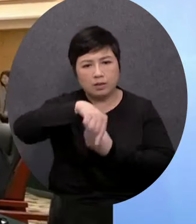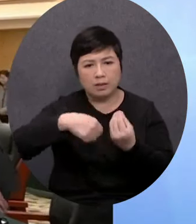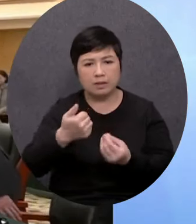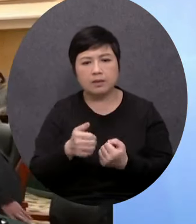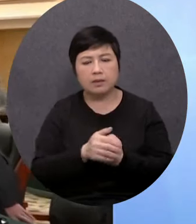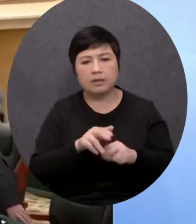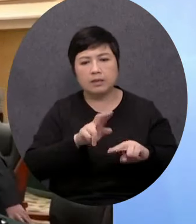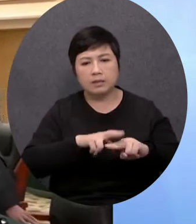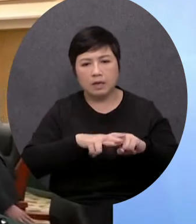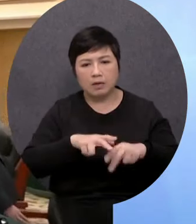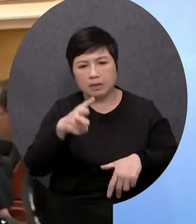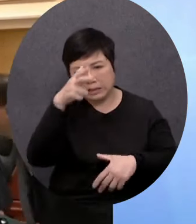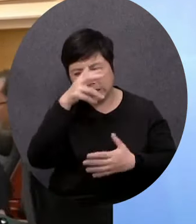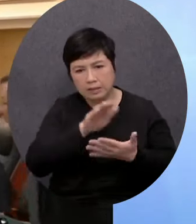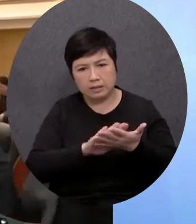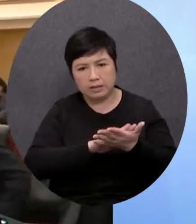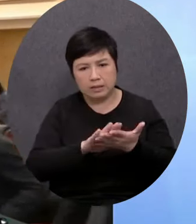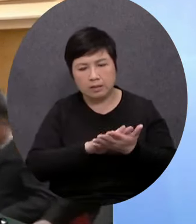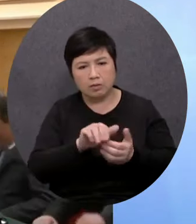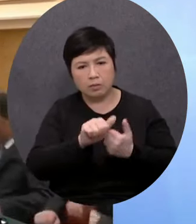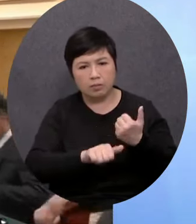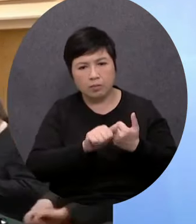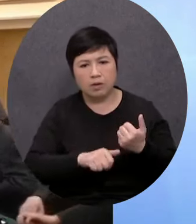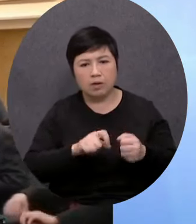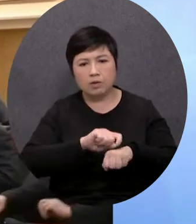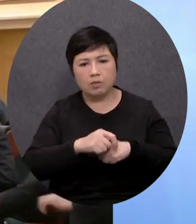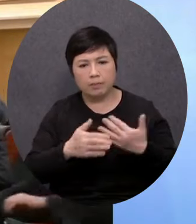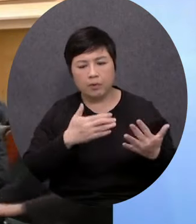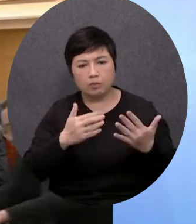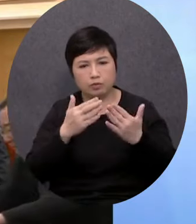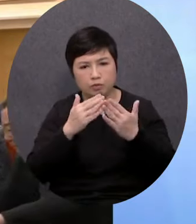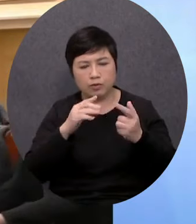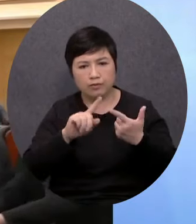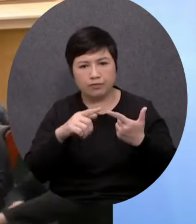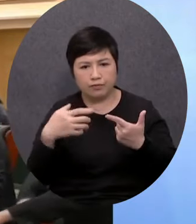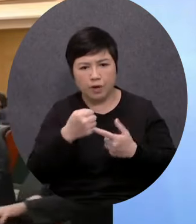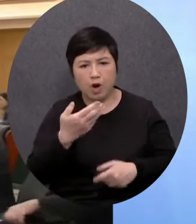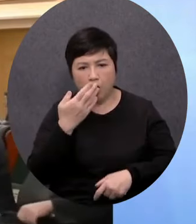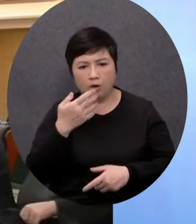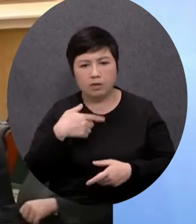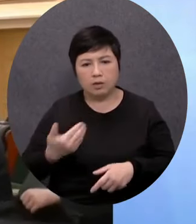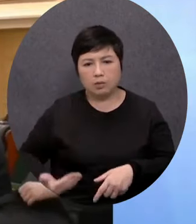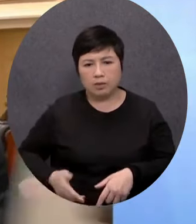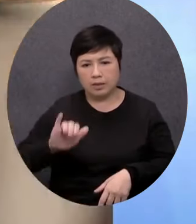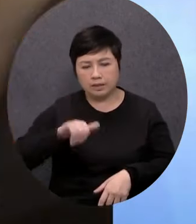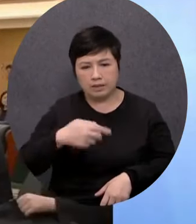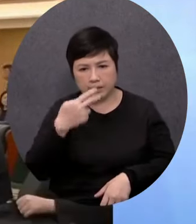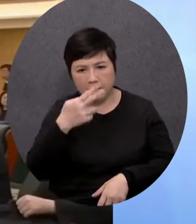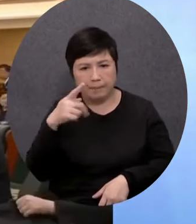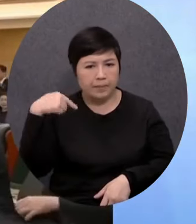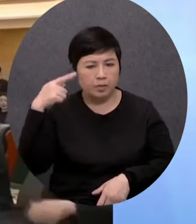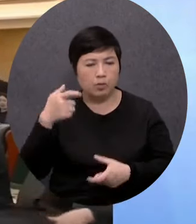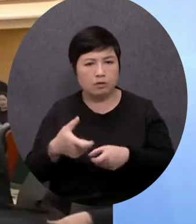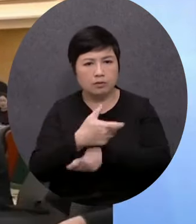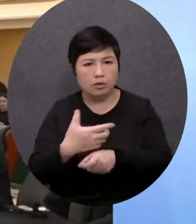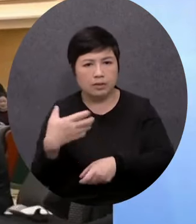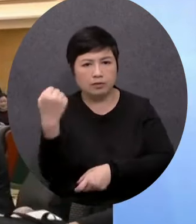中共中央政治局委员、国务院副总理何立峰在广州同到访的美国财长耶伦会